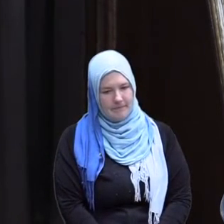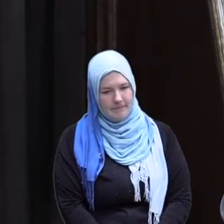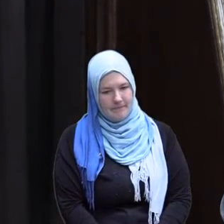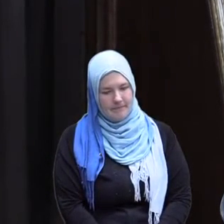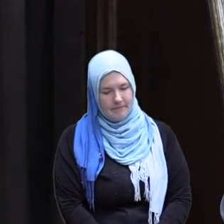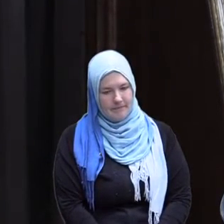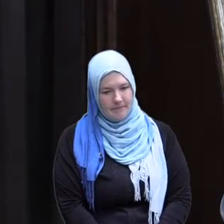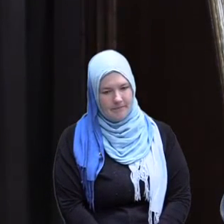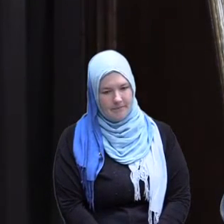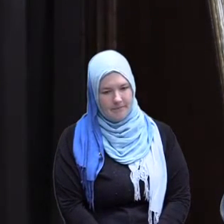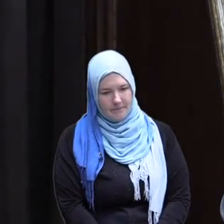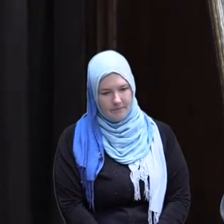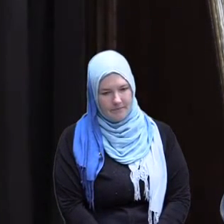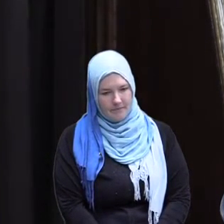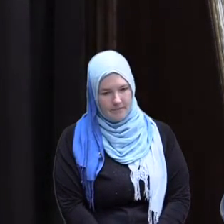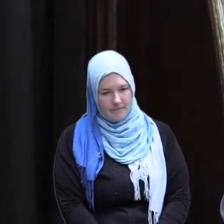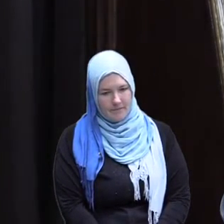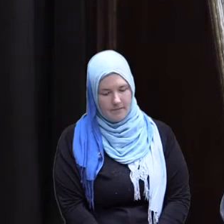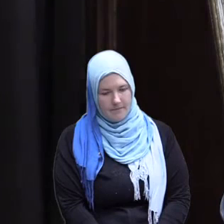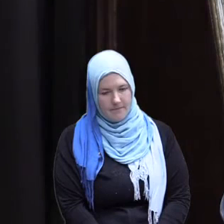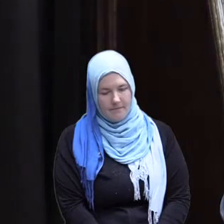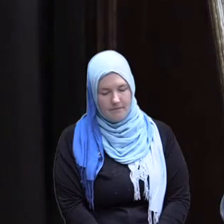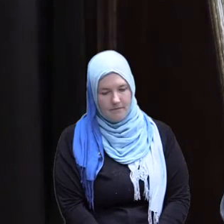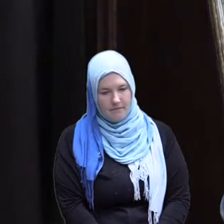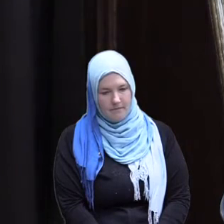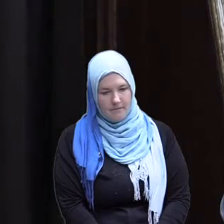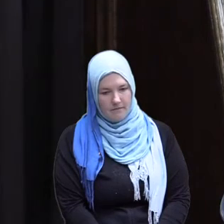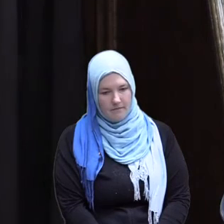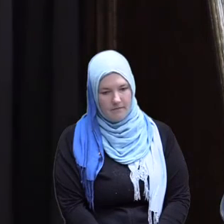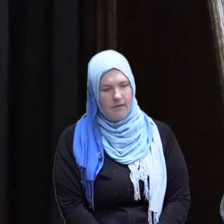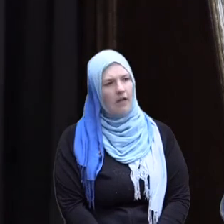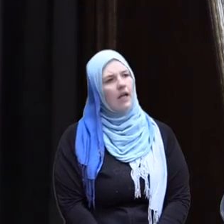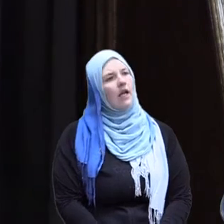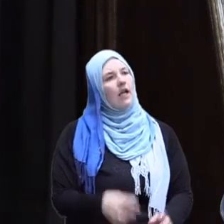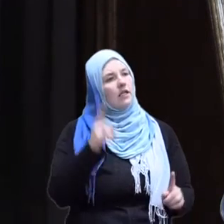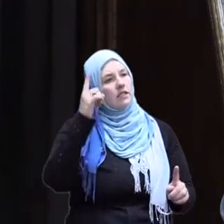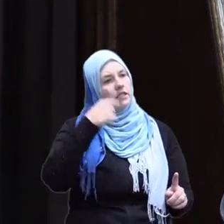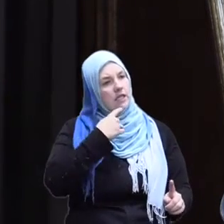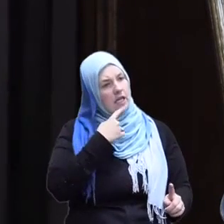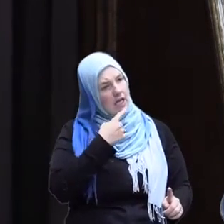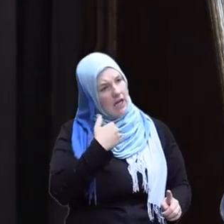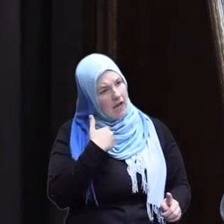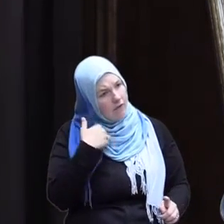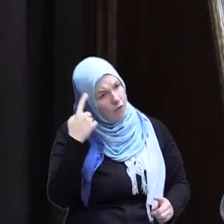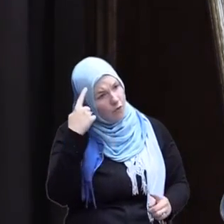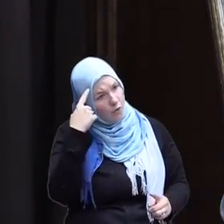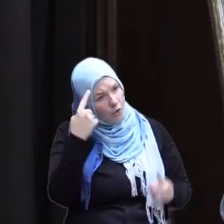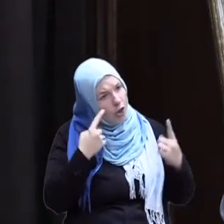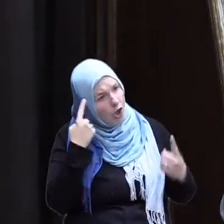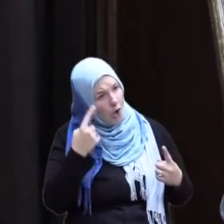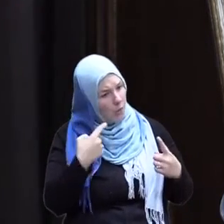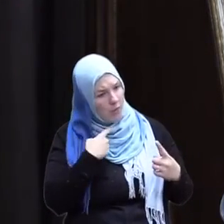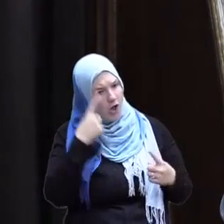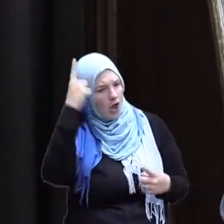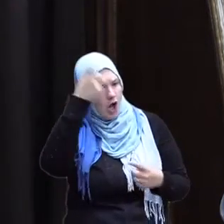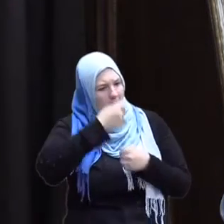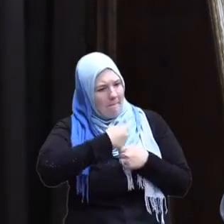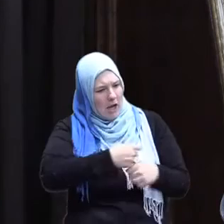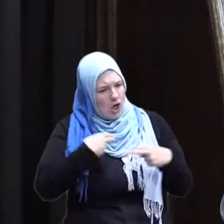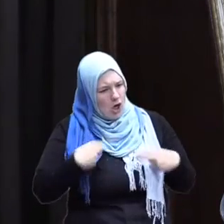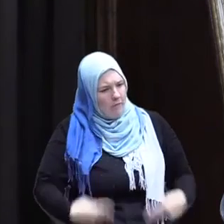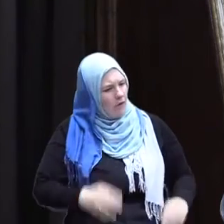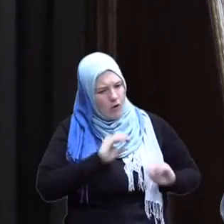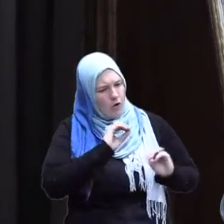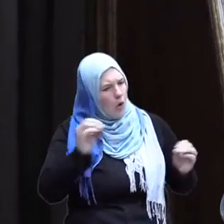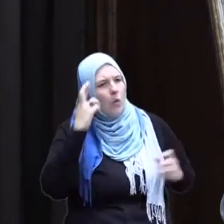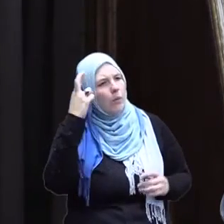عَبَثًا وَأَنَّكُمْ إِلَيْنَا لَا تُرْجَعُونَ. Have you thought that we've created you for no reason, no purpose,